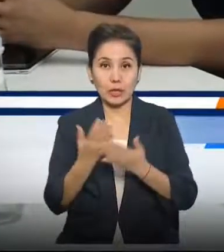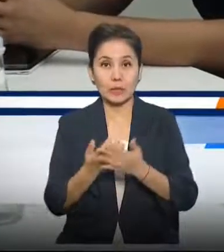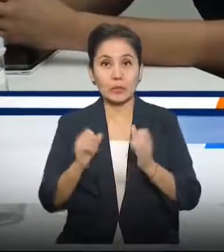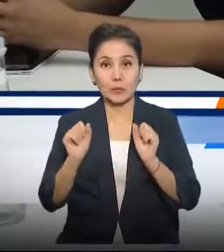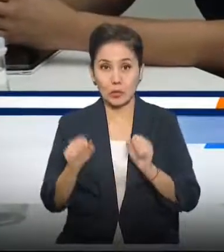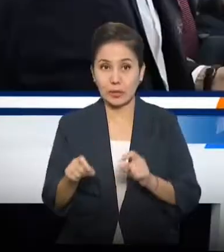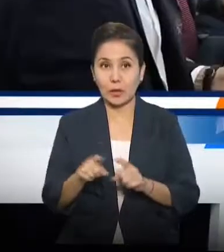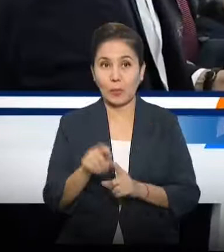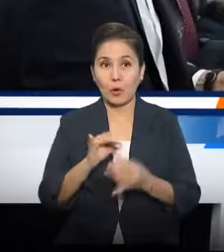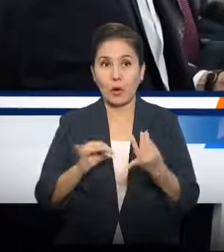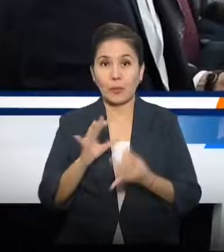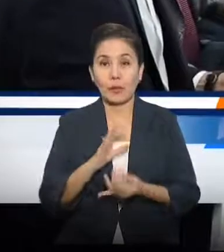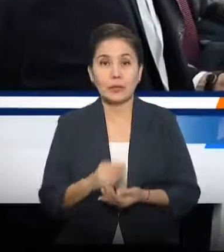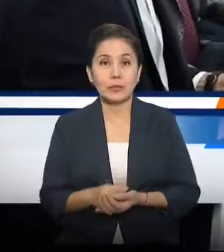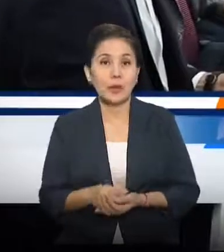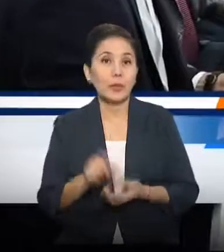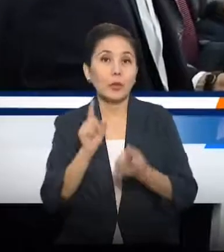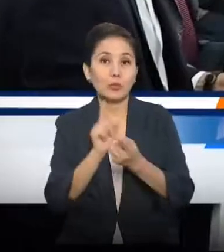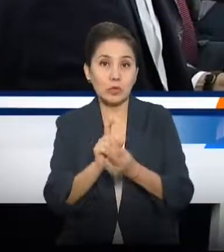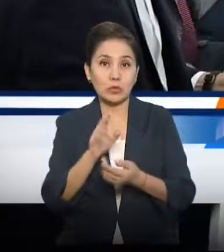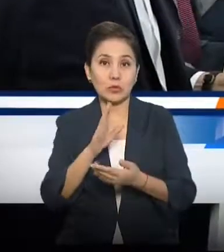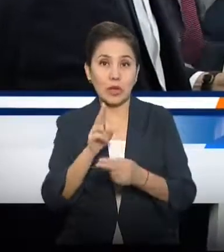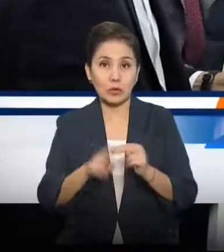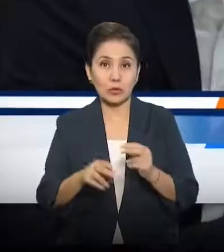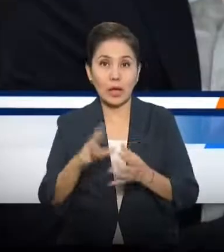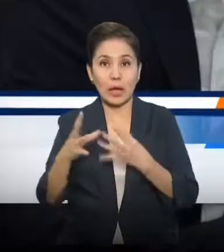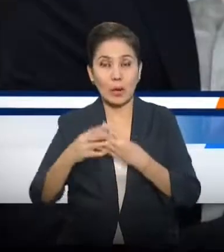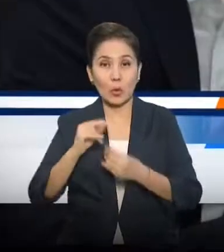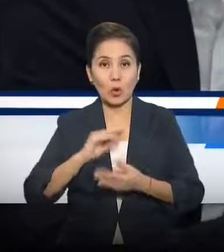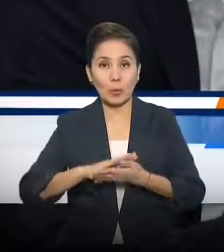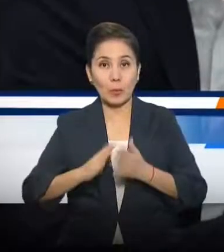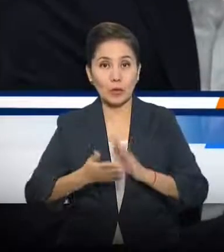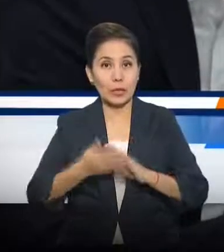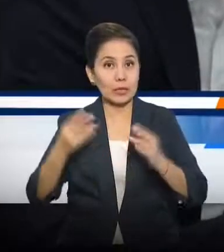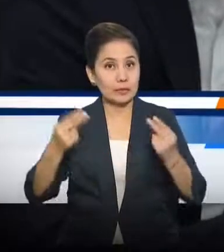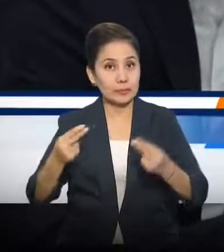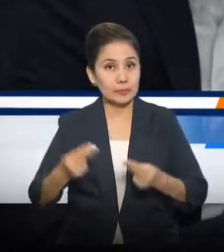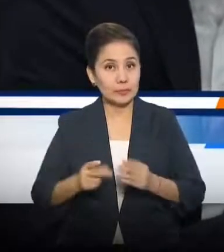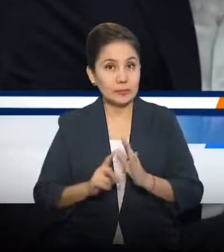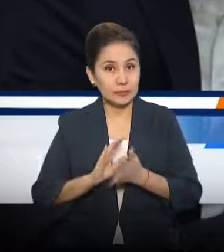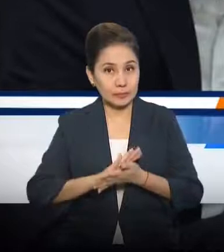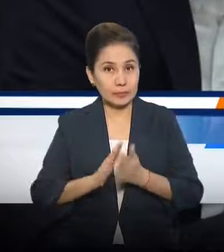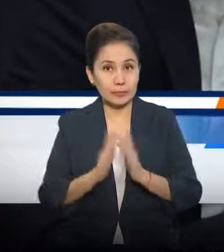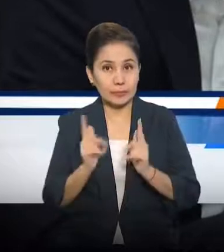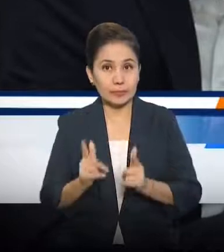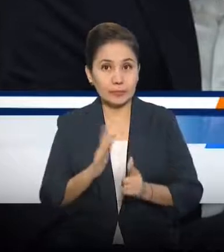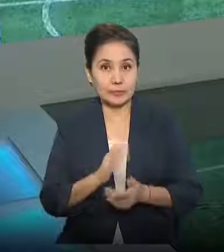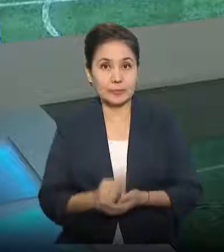ҳам муҳокима қилинди. Учрашув якунида ҳамкорлик юзасидан меморандум имзолашга келишиб олинди.